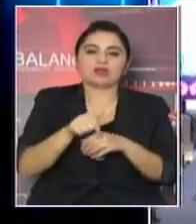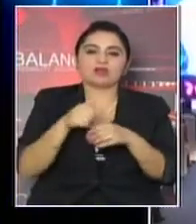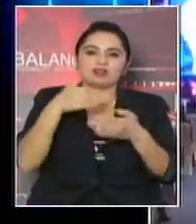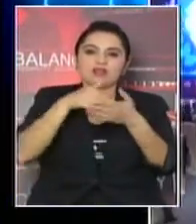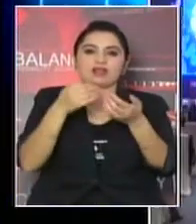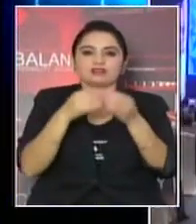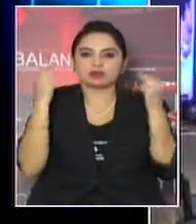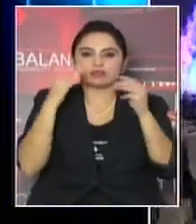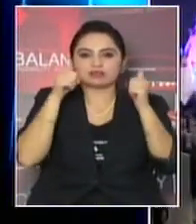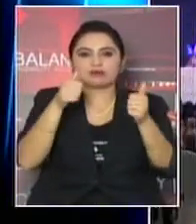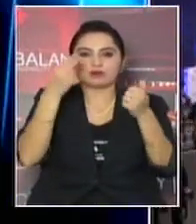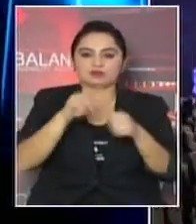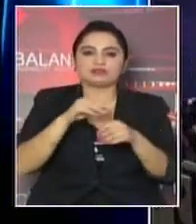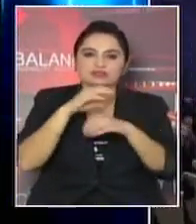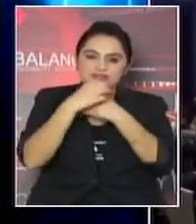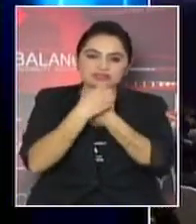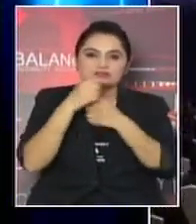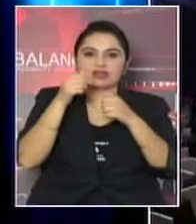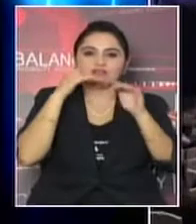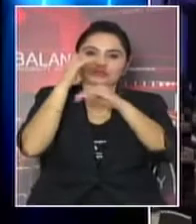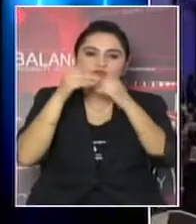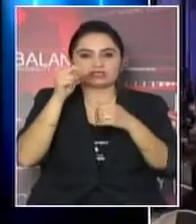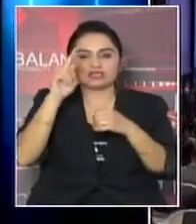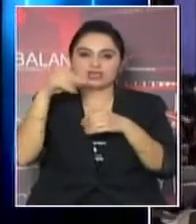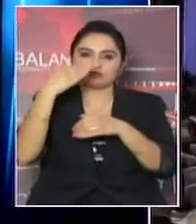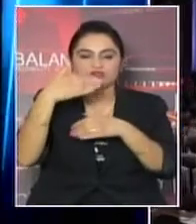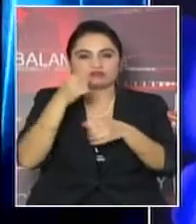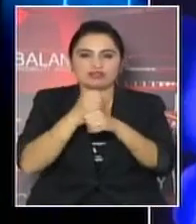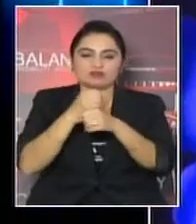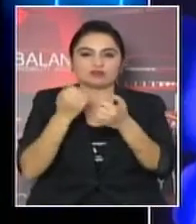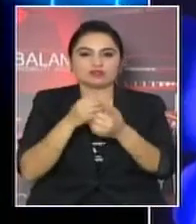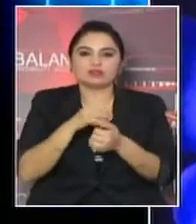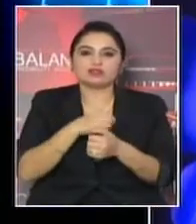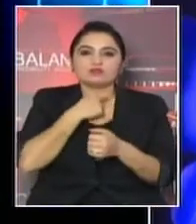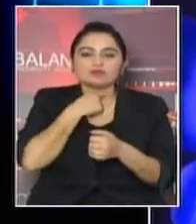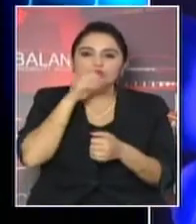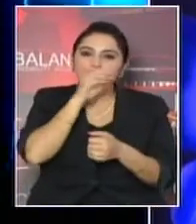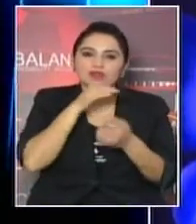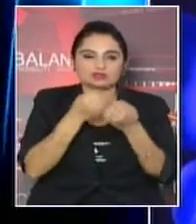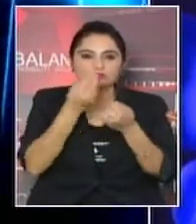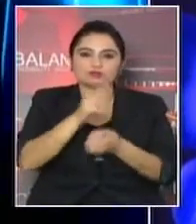बन्दै गएकोले देशको आर्थिक विकासमा एनआरएन लाग्ने प्रतिबद्धता व्यक्त गरे।